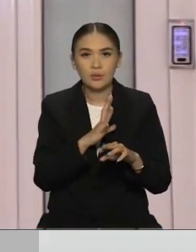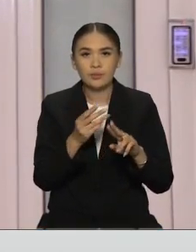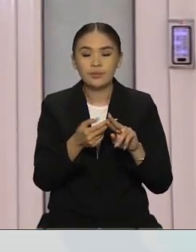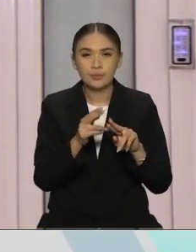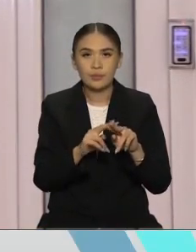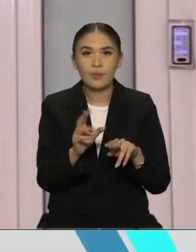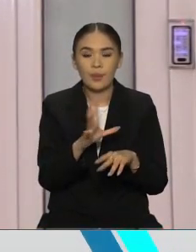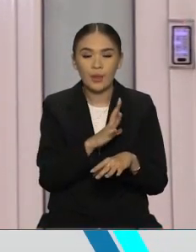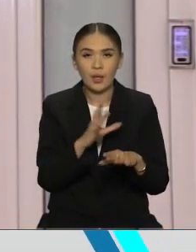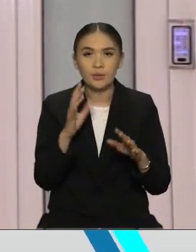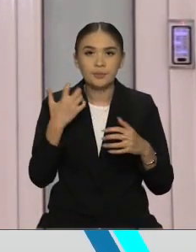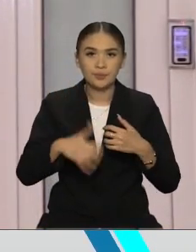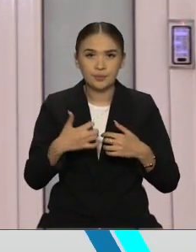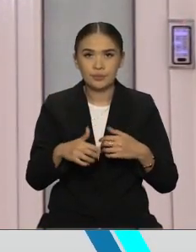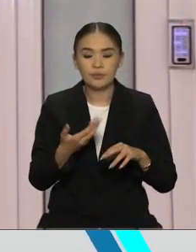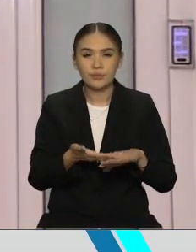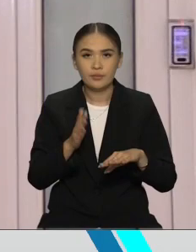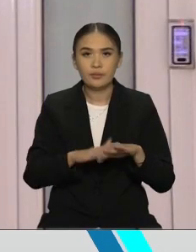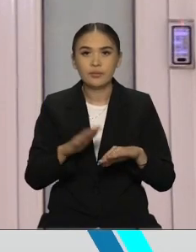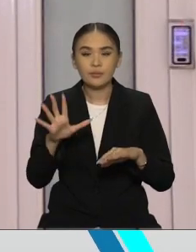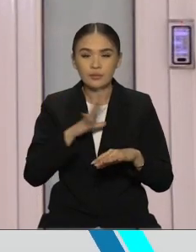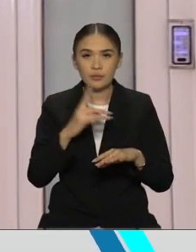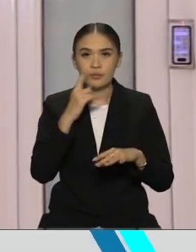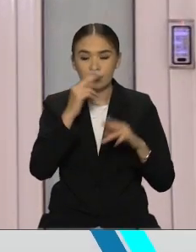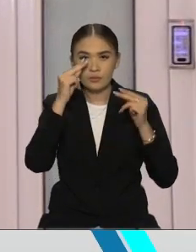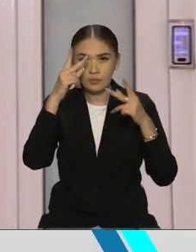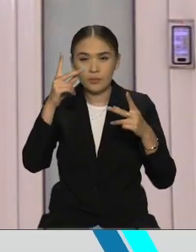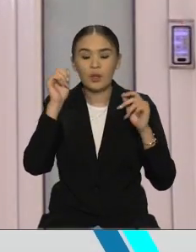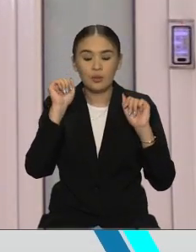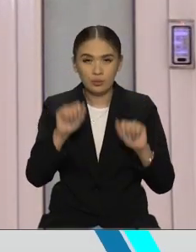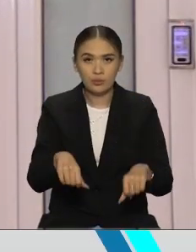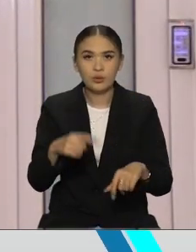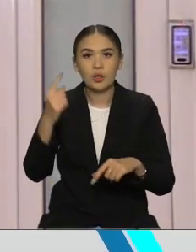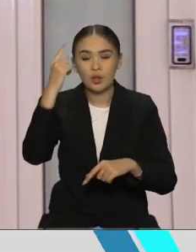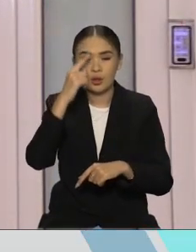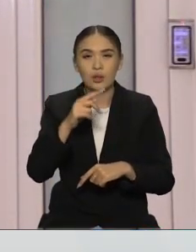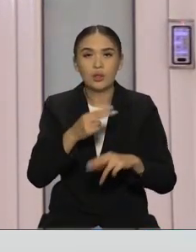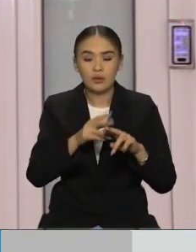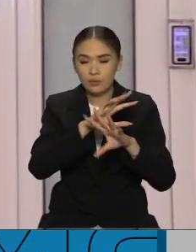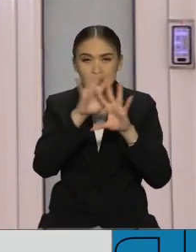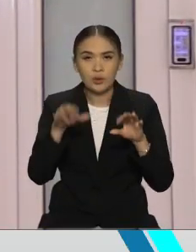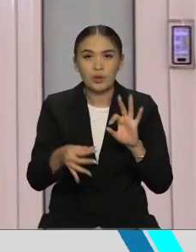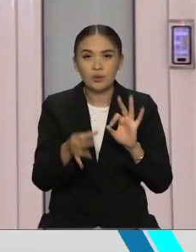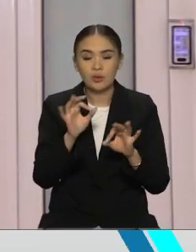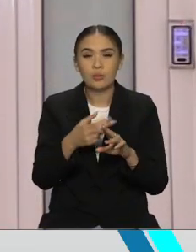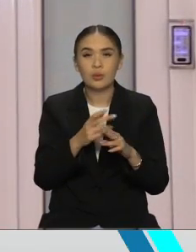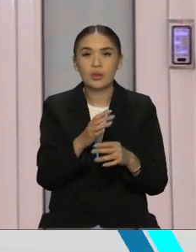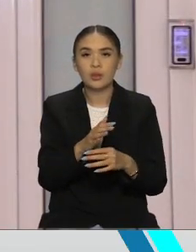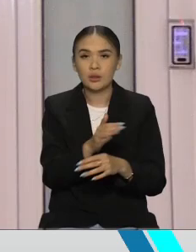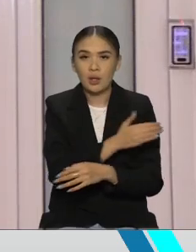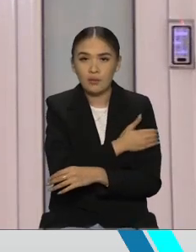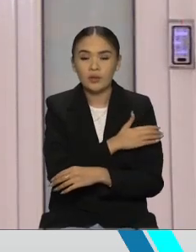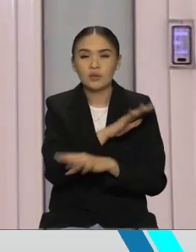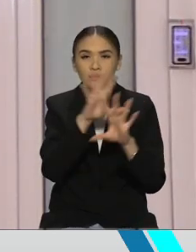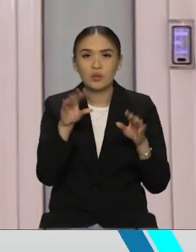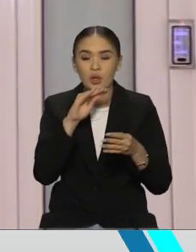расценивается как средней степени тяжести. Пациент в сознании, пациент полностью адекватен. Давление, ритм, все у него стабильно.